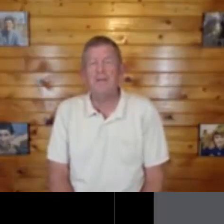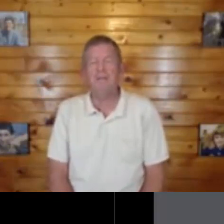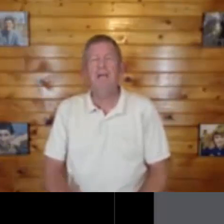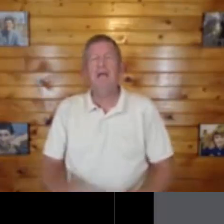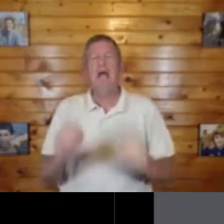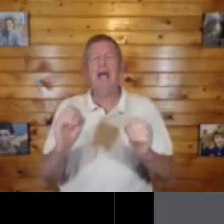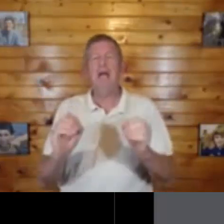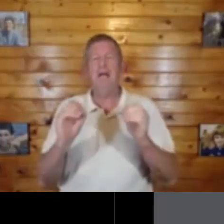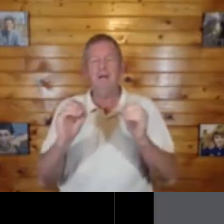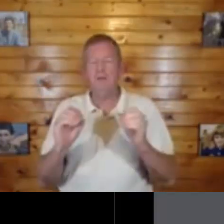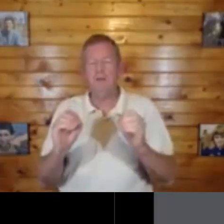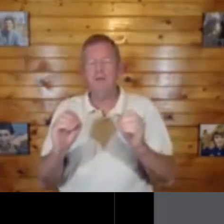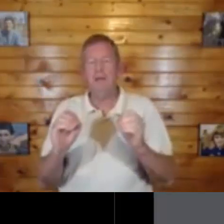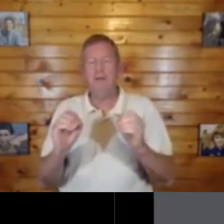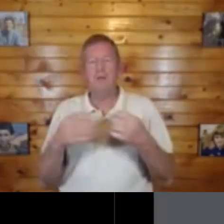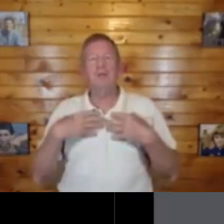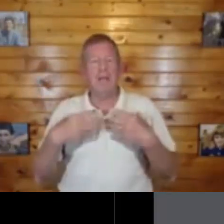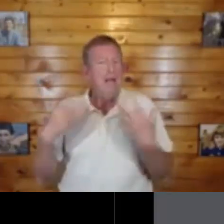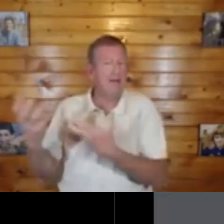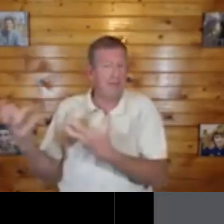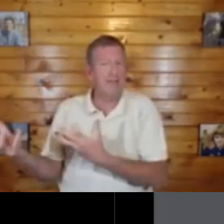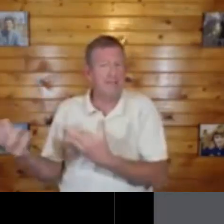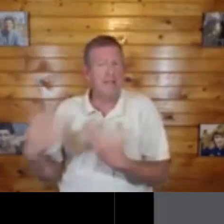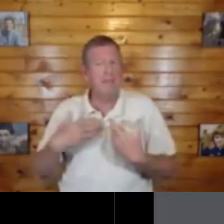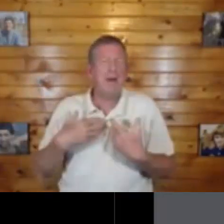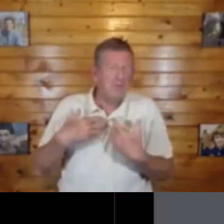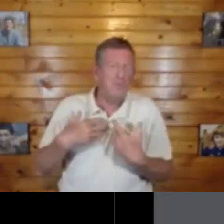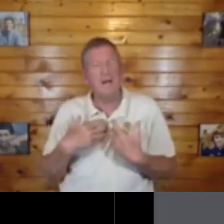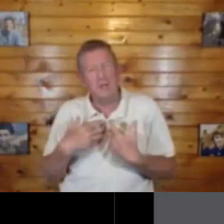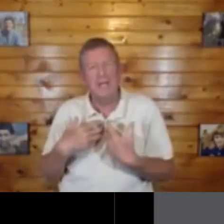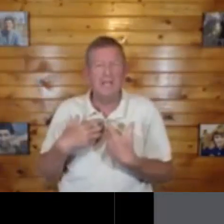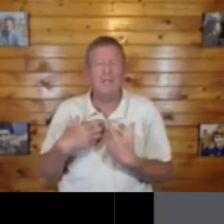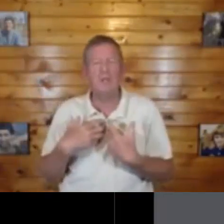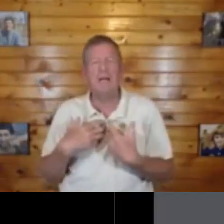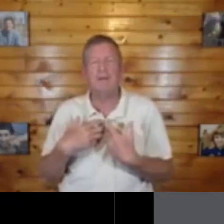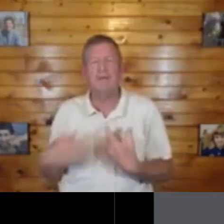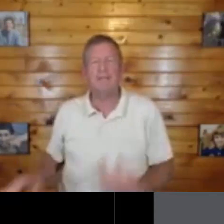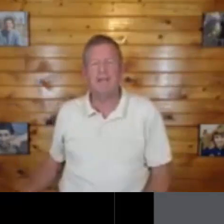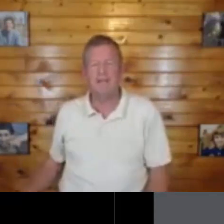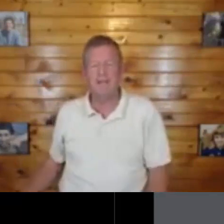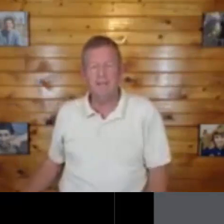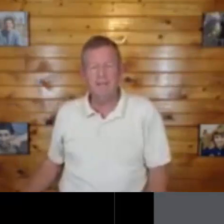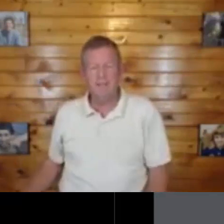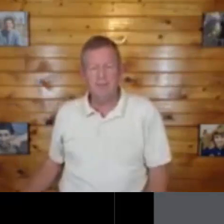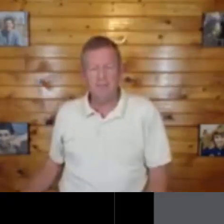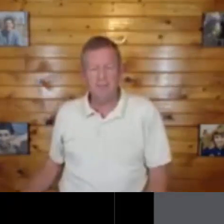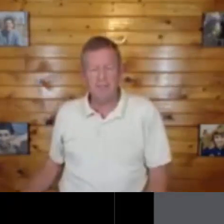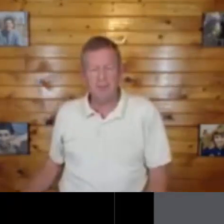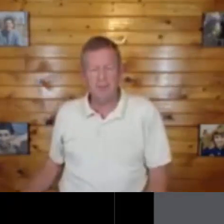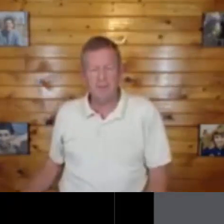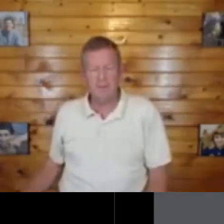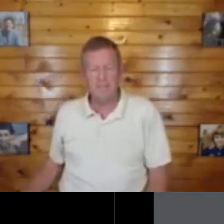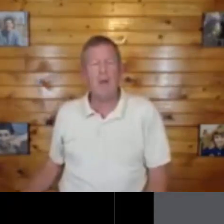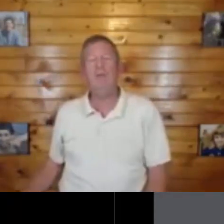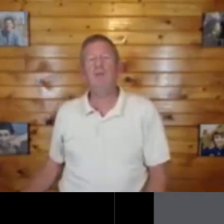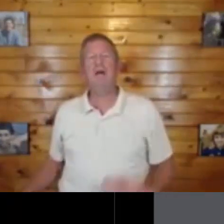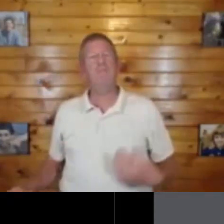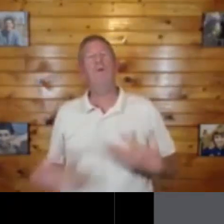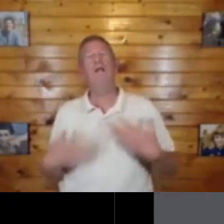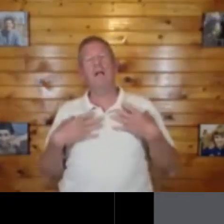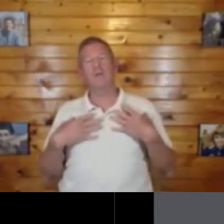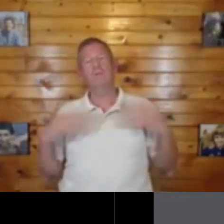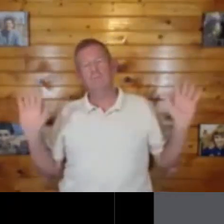suis tellement fainéant. Elle lave la vaisselle, mais parfois j'aide et je lave la vaisselle. Qu'est-ce que je fais aussi? Ah